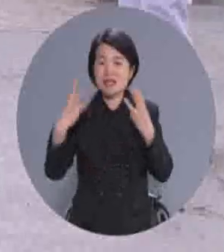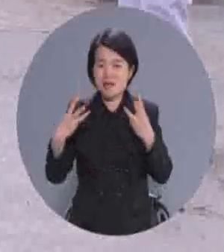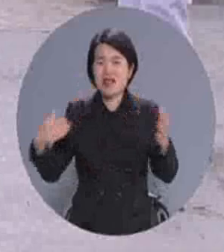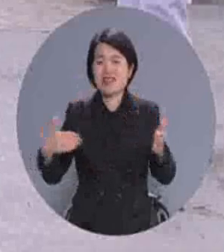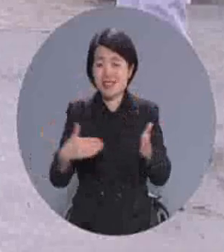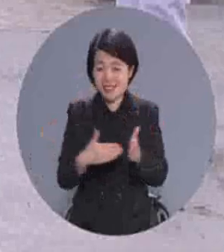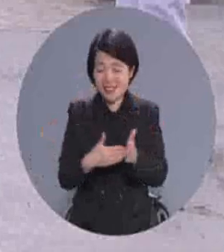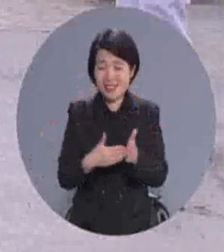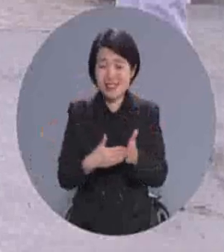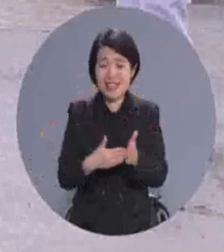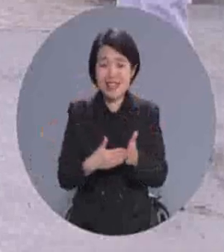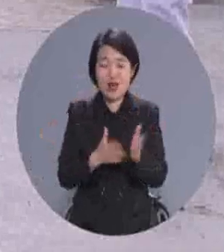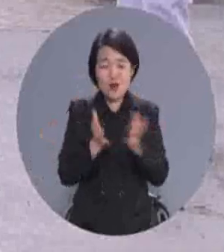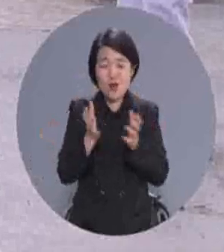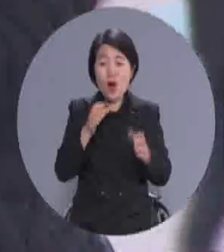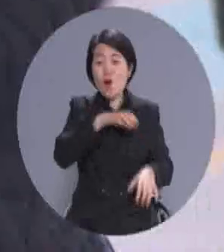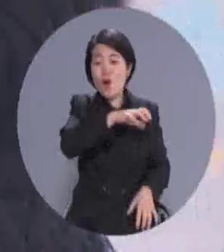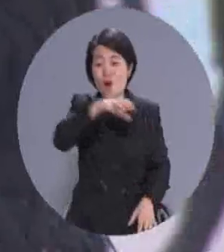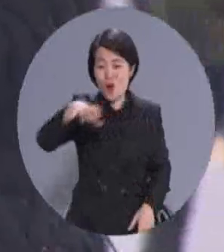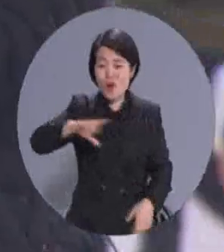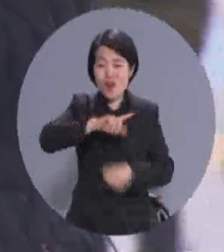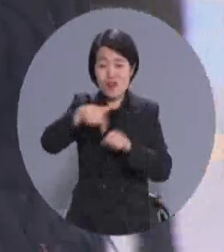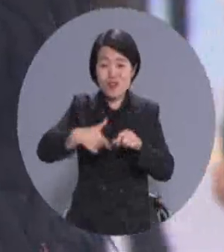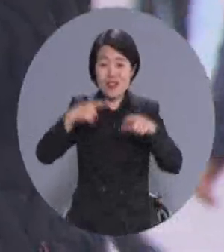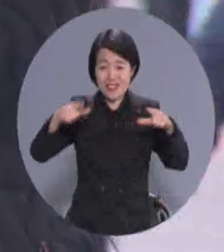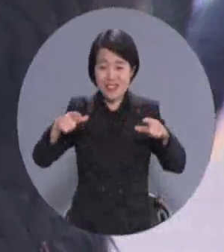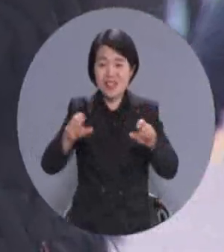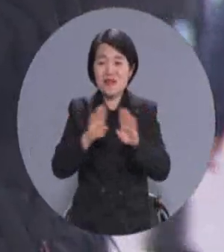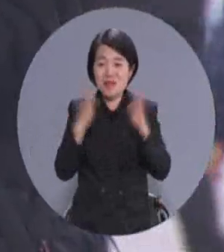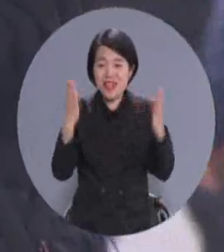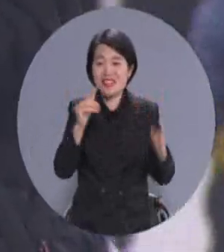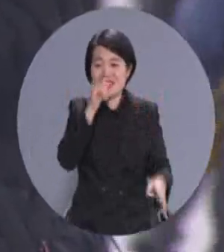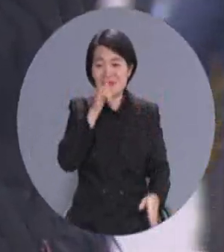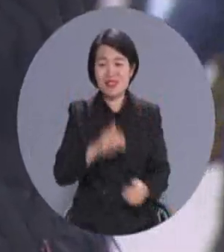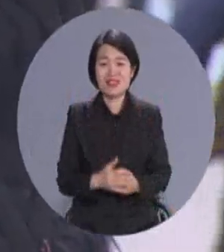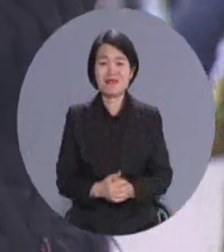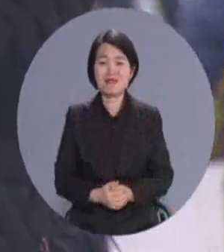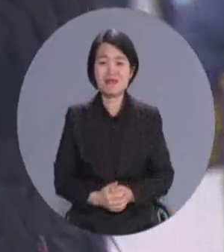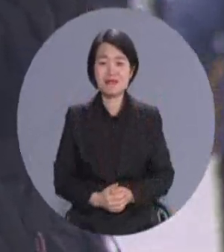강진 고려청자 요지 일대에서 펼쳐집니다. MBC 뉴스 박종호입니다.